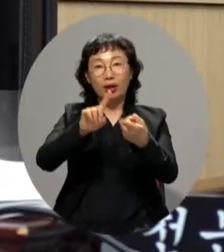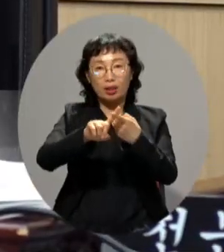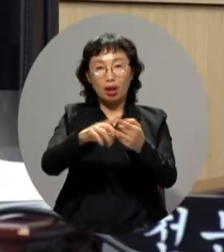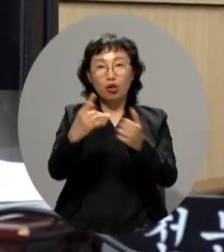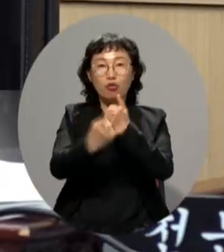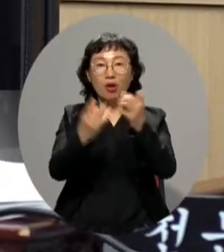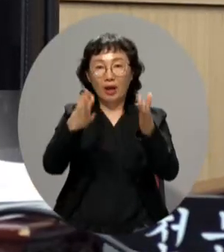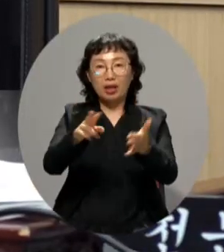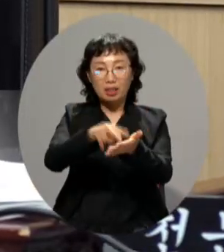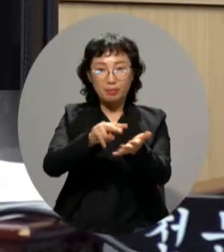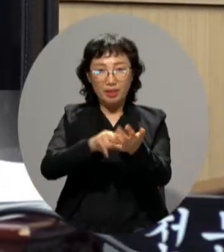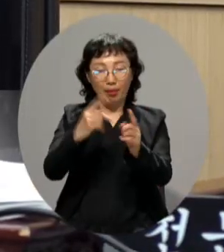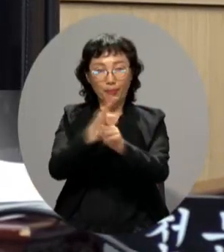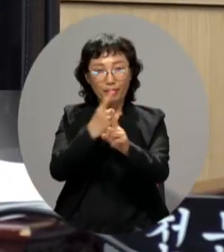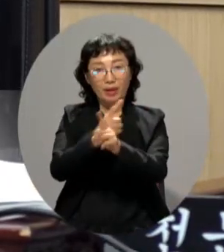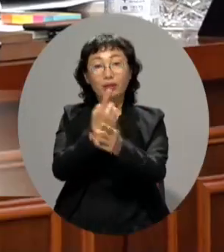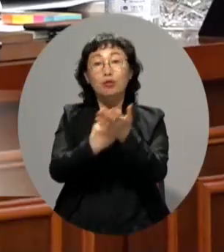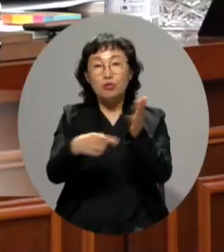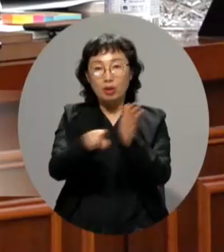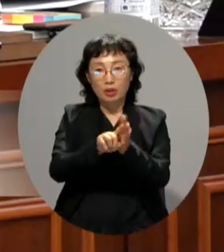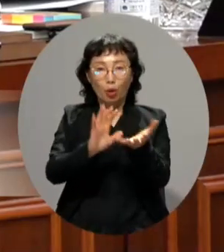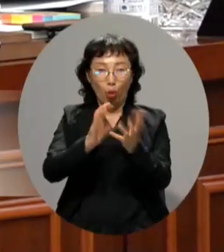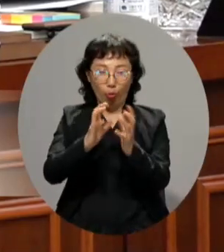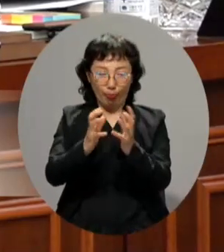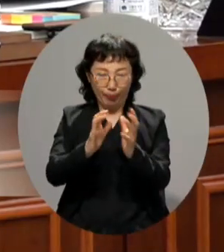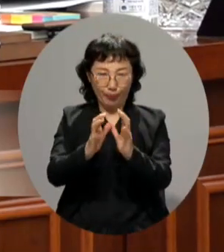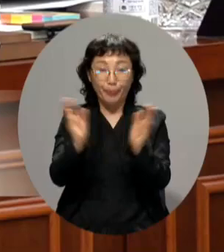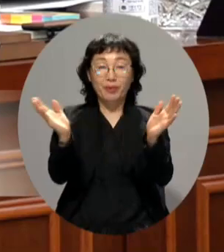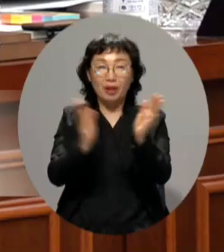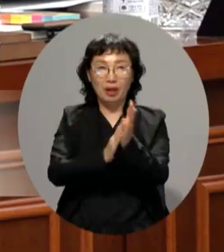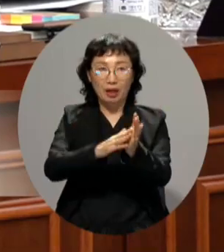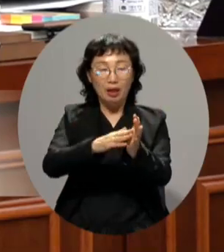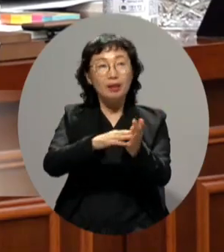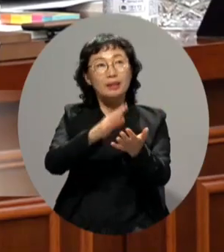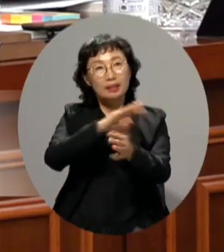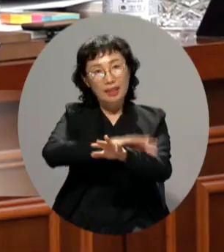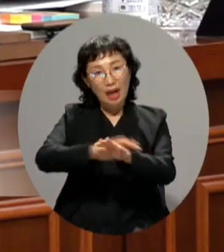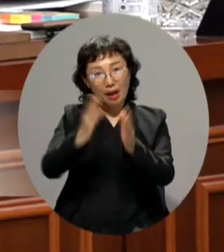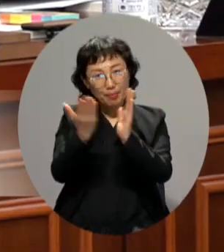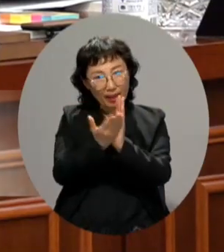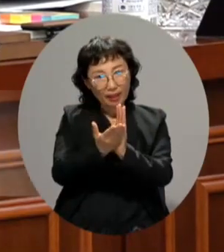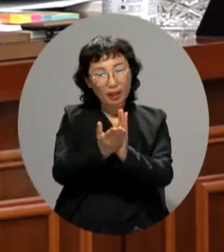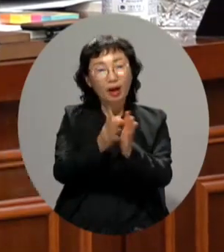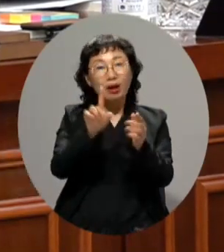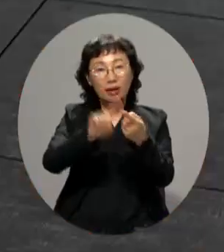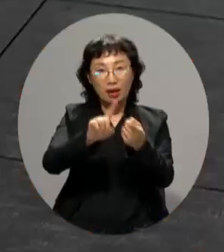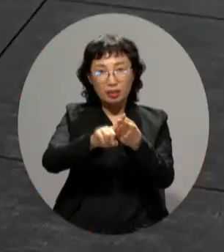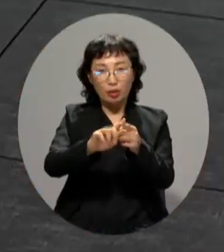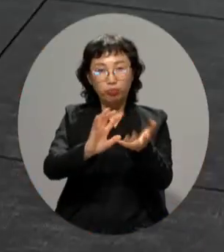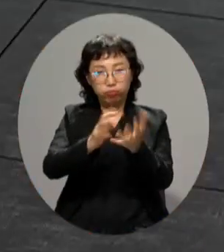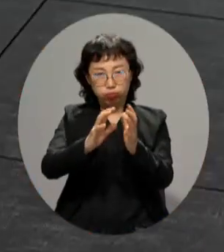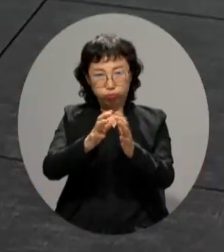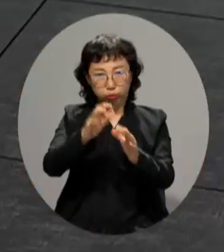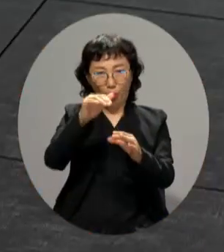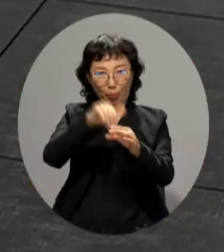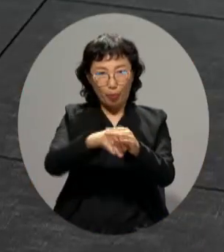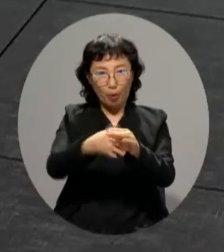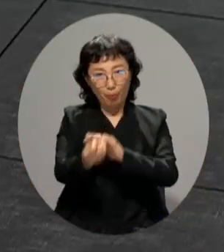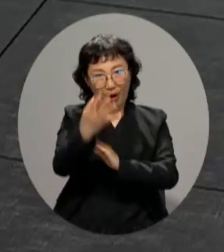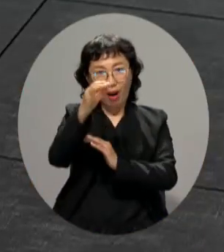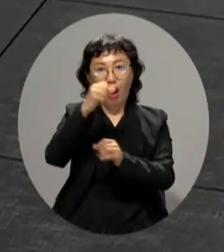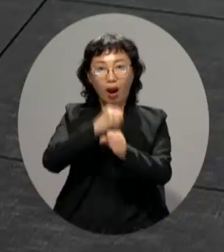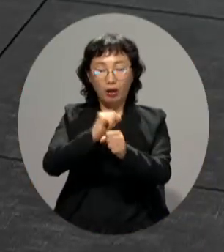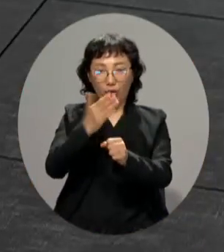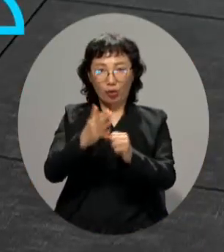입장을 정리하기 위해 논의를 시작했고 후보자 적격성 여부에 대한 표결까지 이루어졌습니다. 10명의 위원